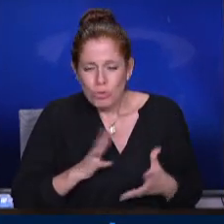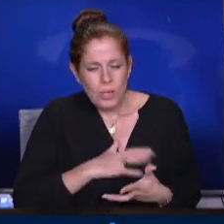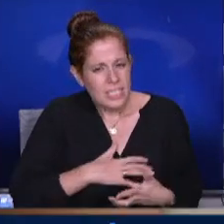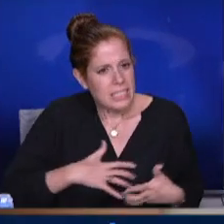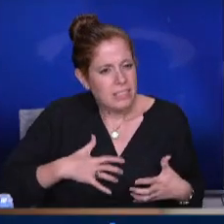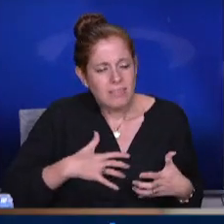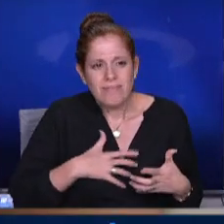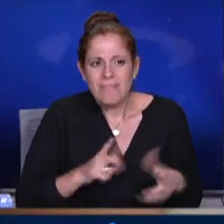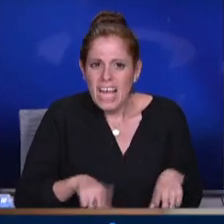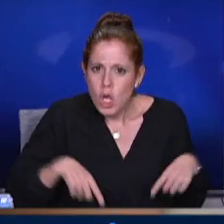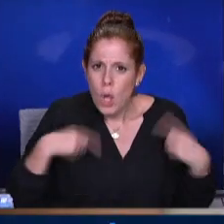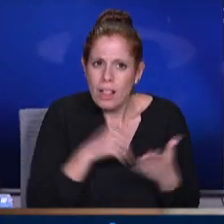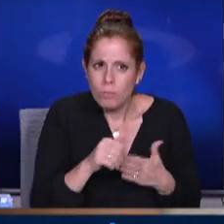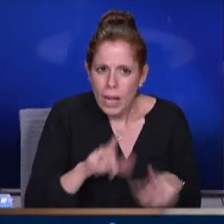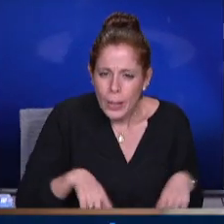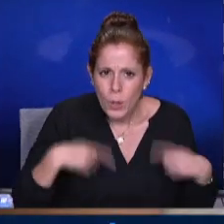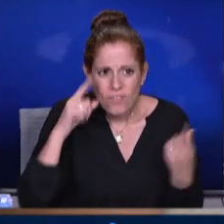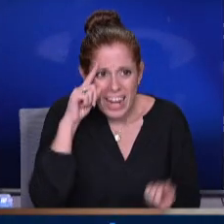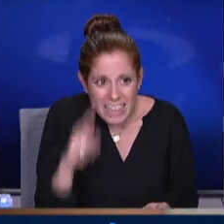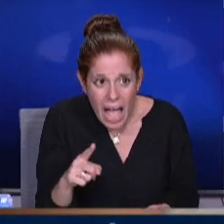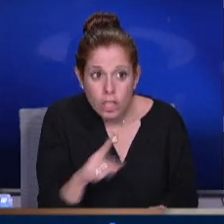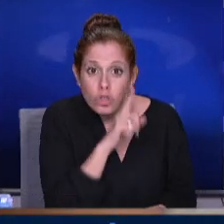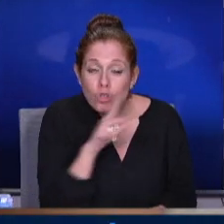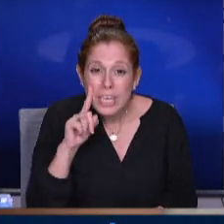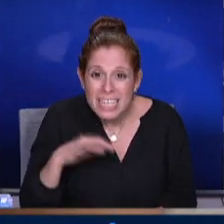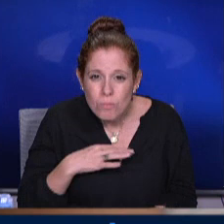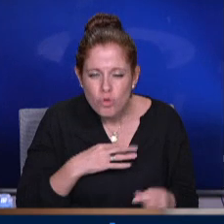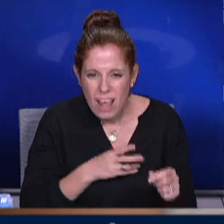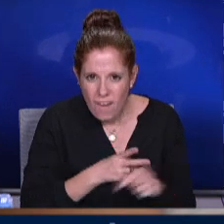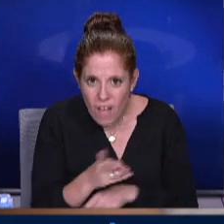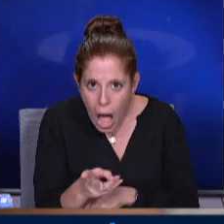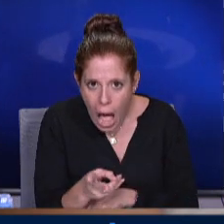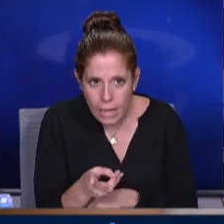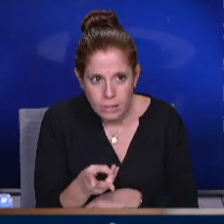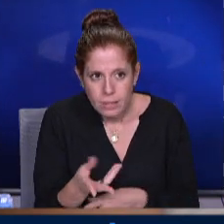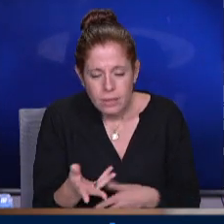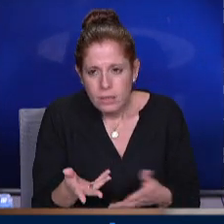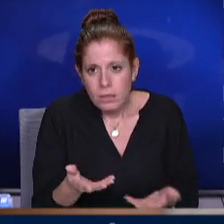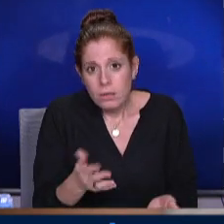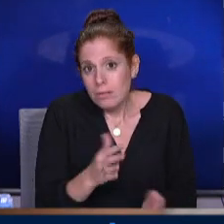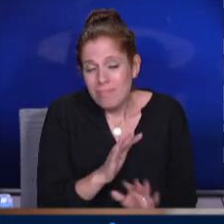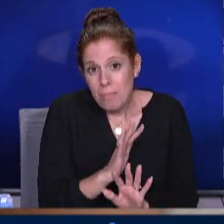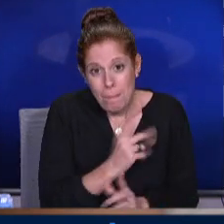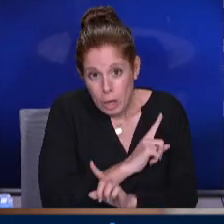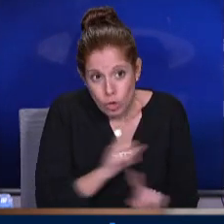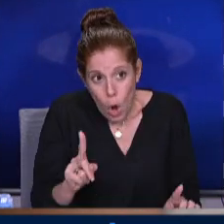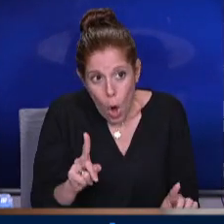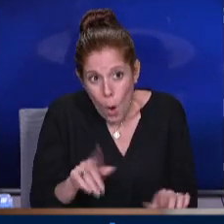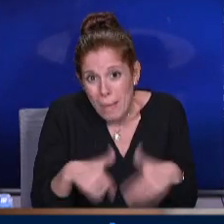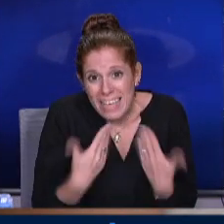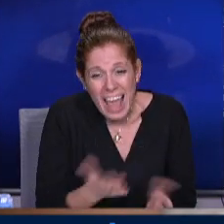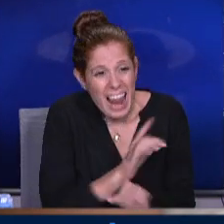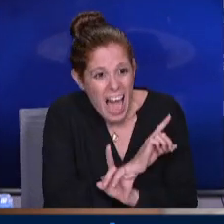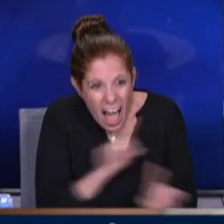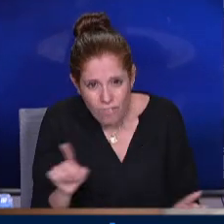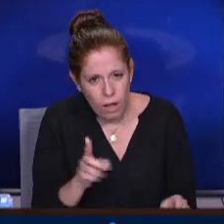להמשיך לחיות ולדעת שאימא שלי עברה מה... מה שלא עברה, מה שלא מגיע לה,